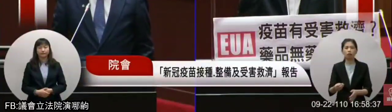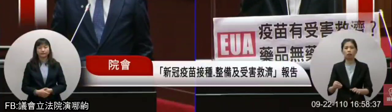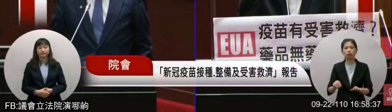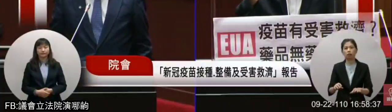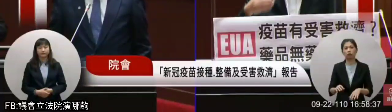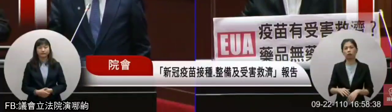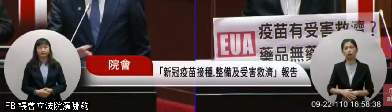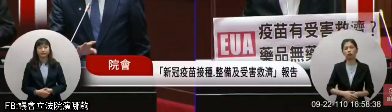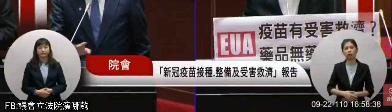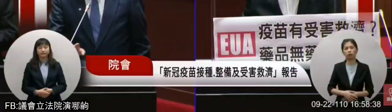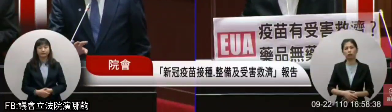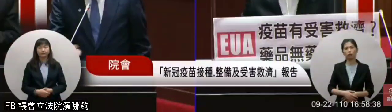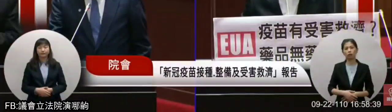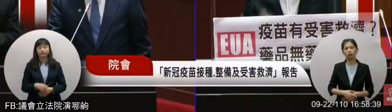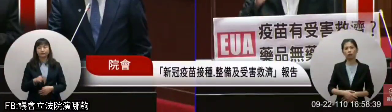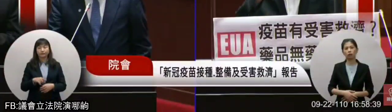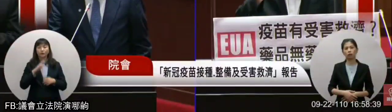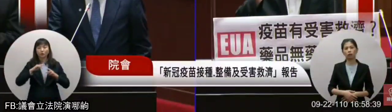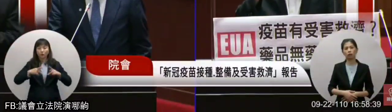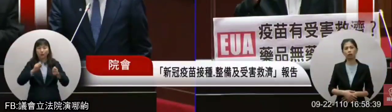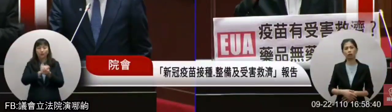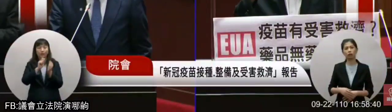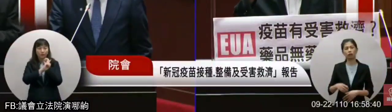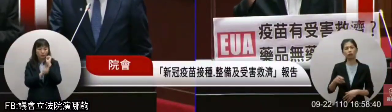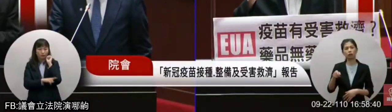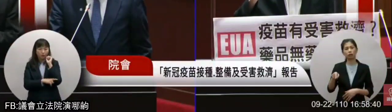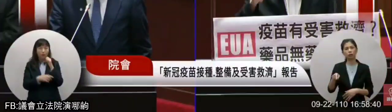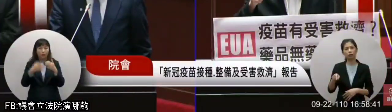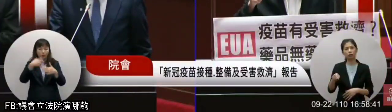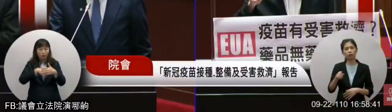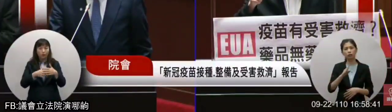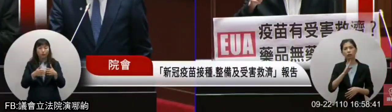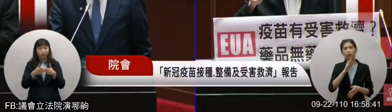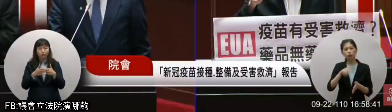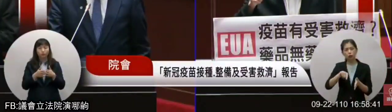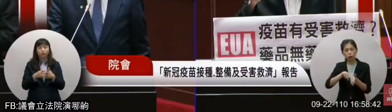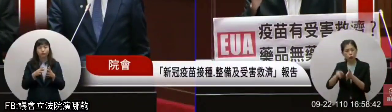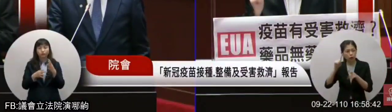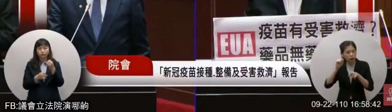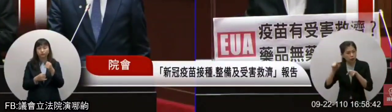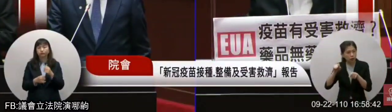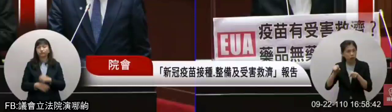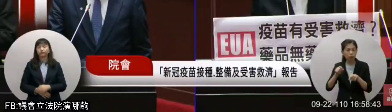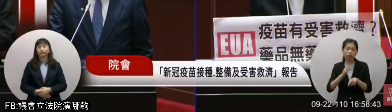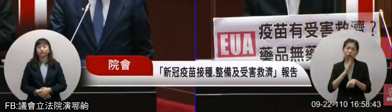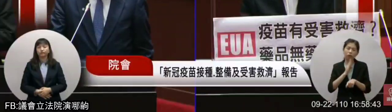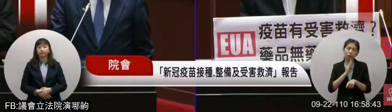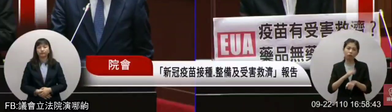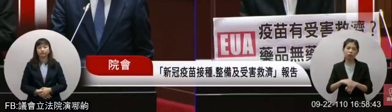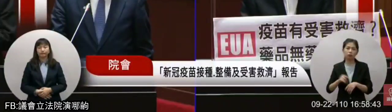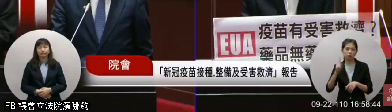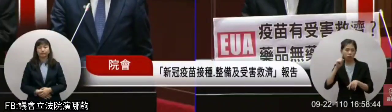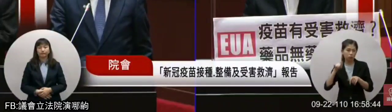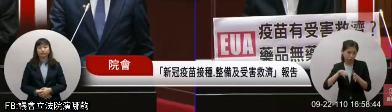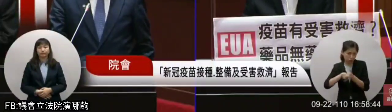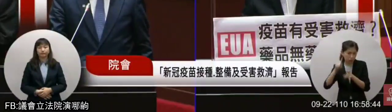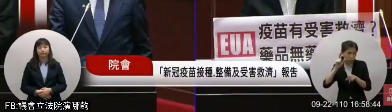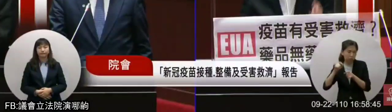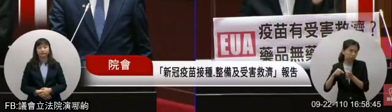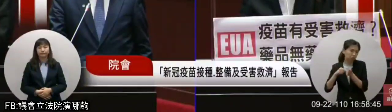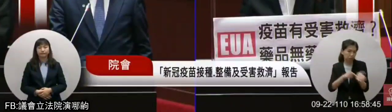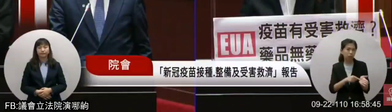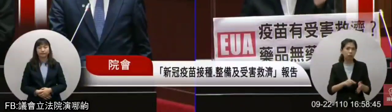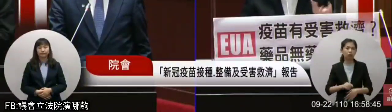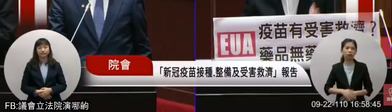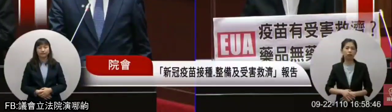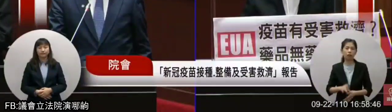是第三期启动在做，所以他是靠专案 进来， 他是靠专案。其实简单来讲，他就是药事